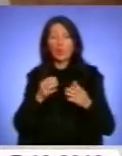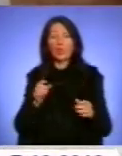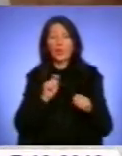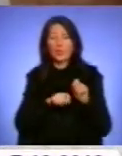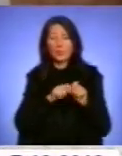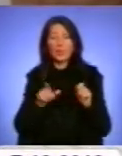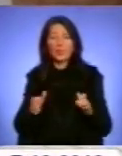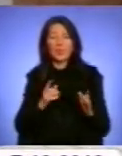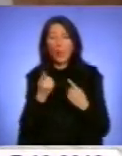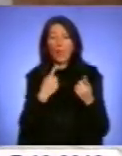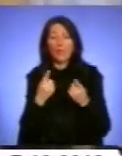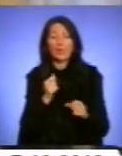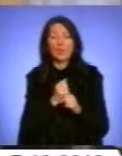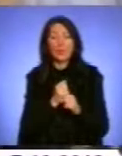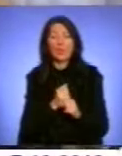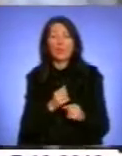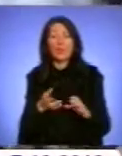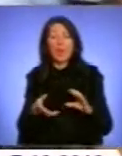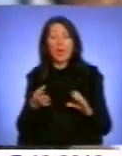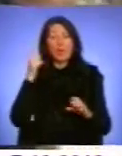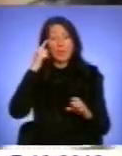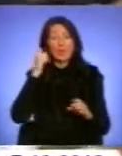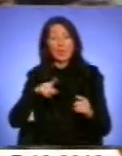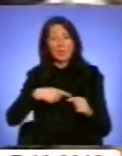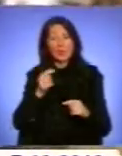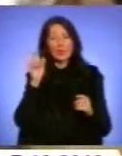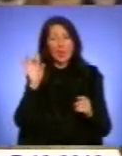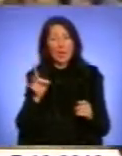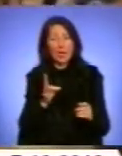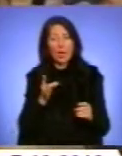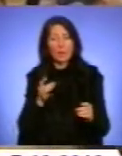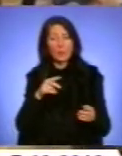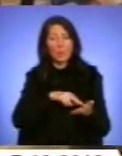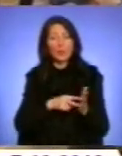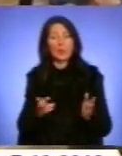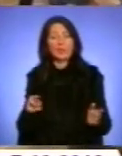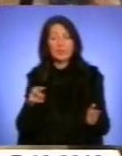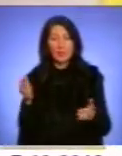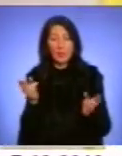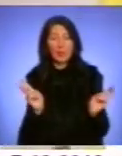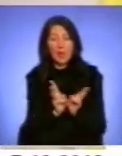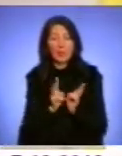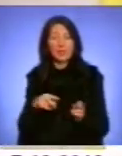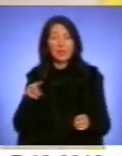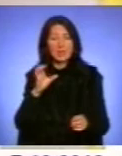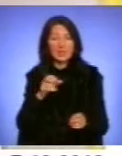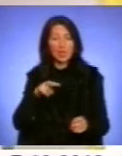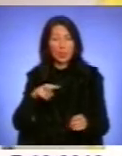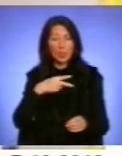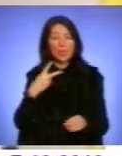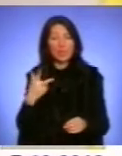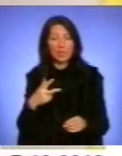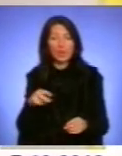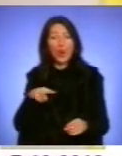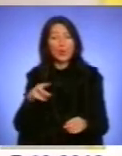та напрацьовуватиме концепцію. Наступного разу планує зібратися у січні-лютому 2013-го. В лютому, у березні